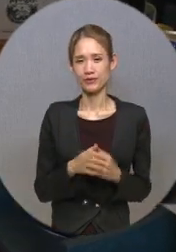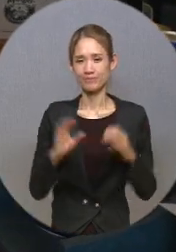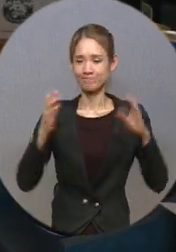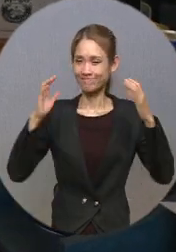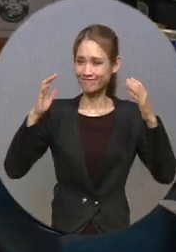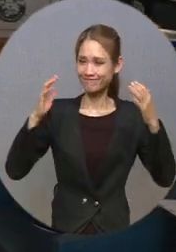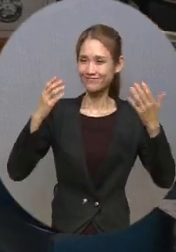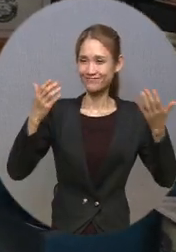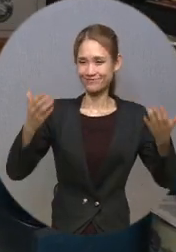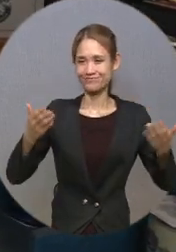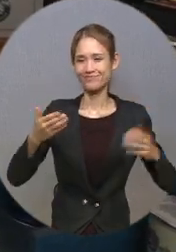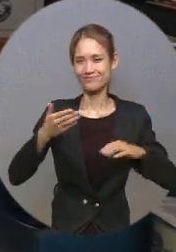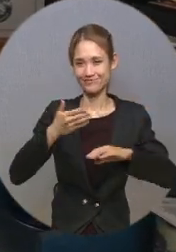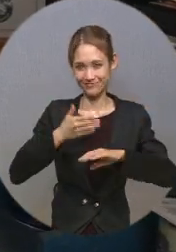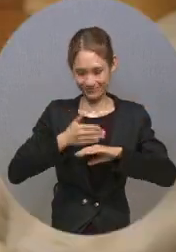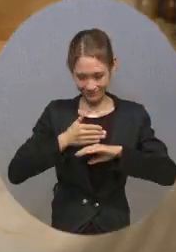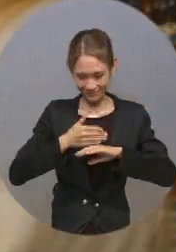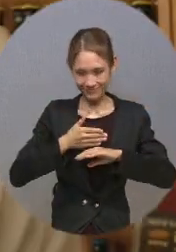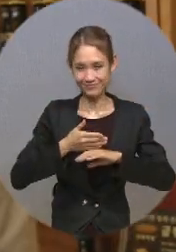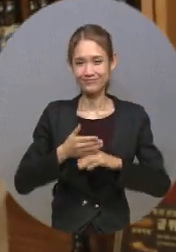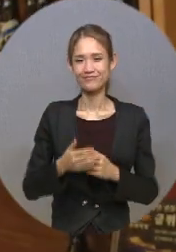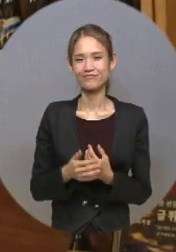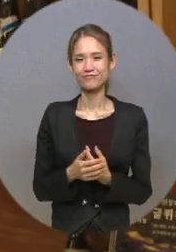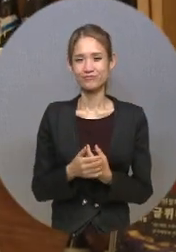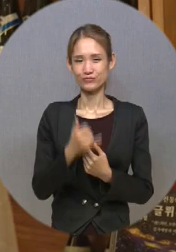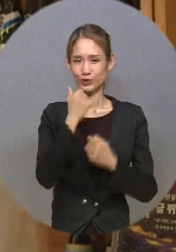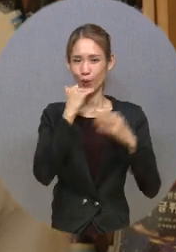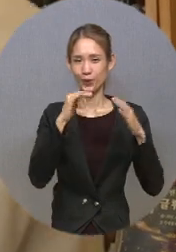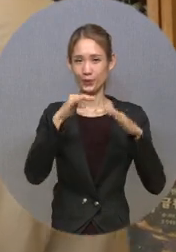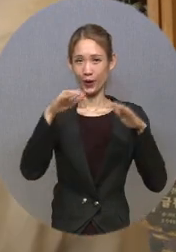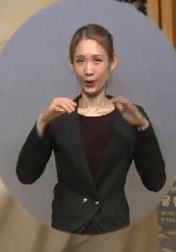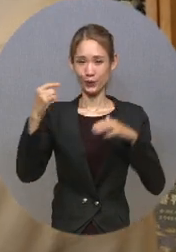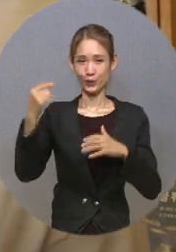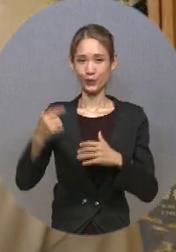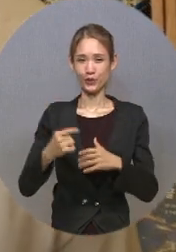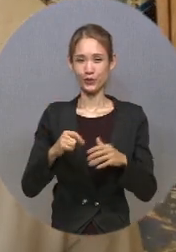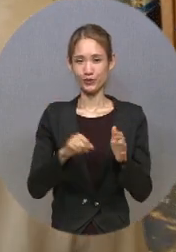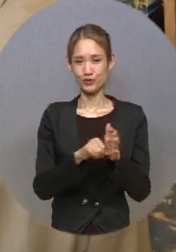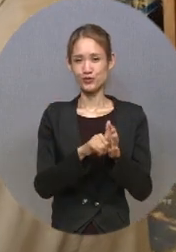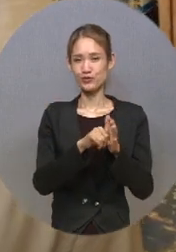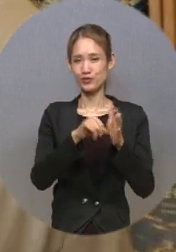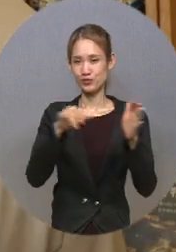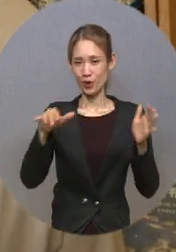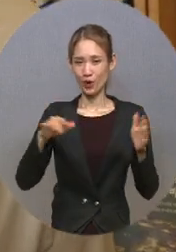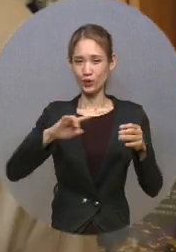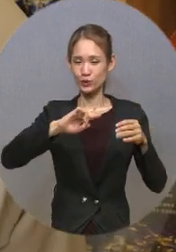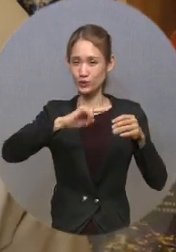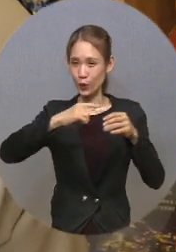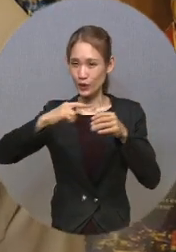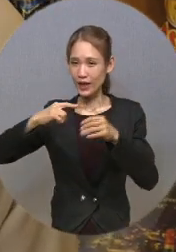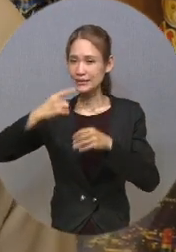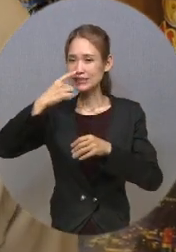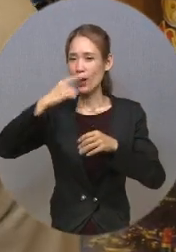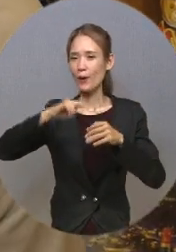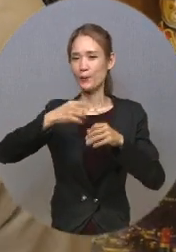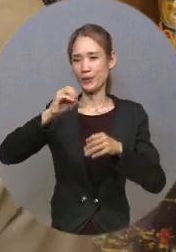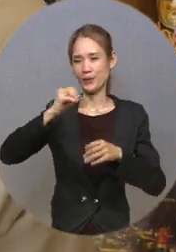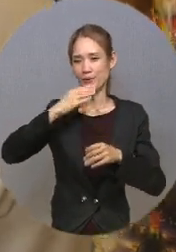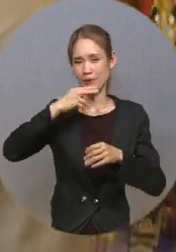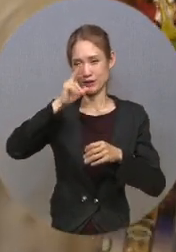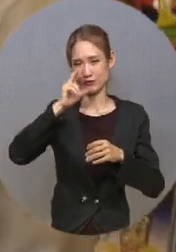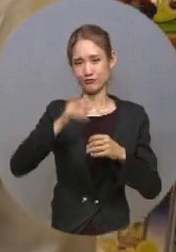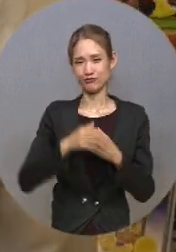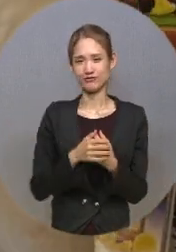사장님. 네. 감사합니다. 이 독일 마을에 오면 유명이 몇 가지가 있잖아요. 뭐 소세지, 네. 뭐 커피, 맥주 이렇게 많은